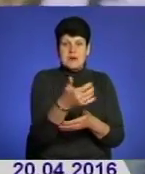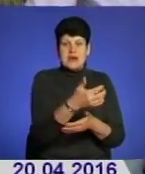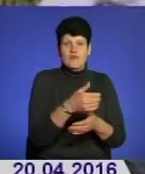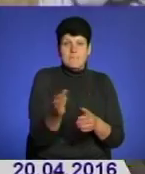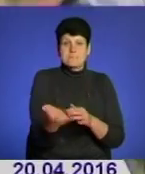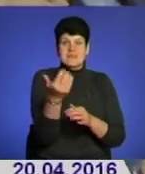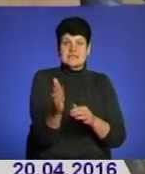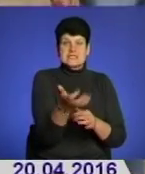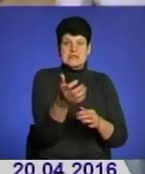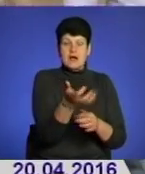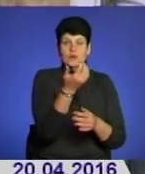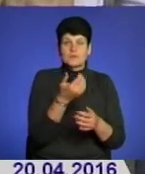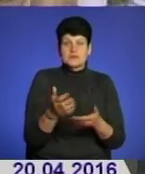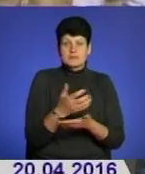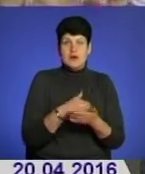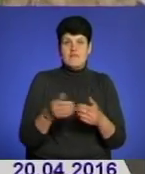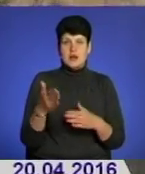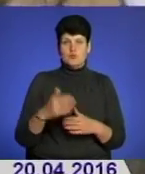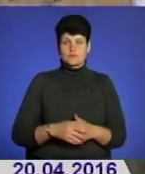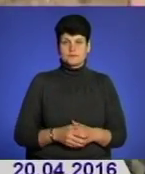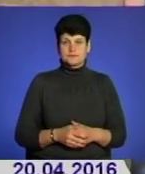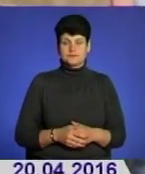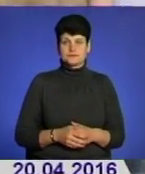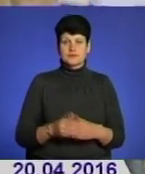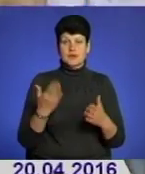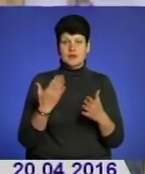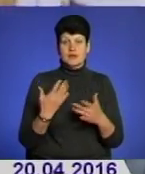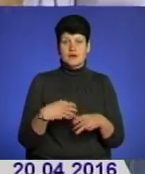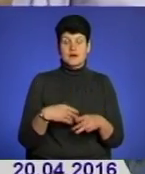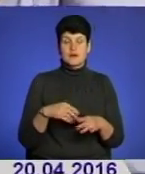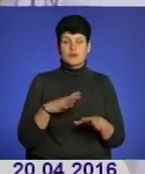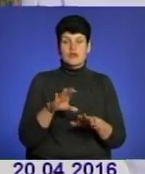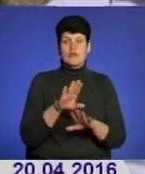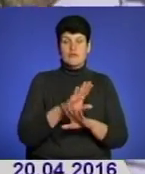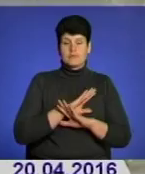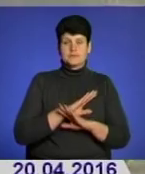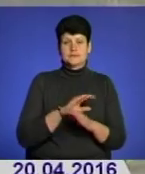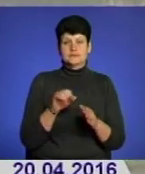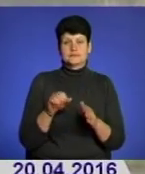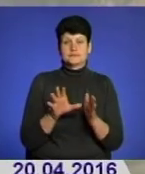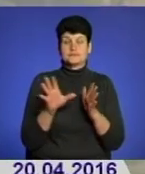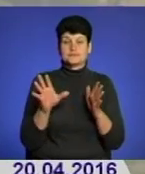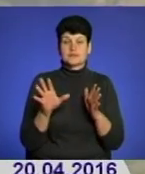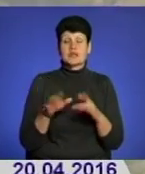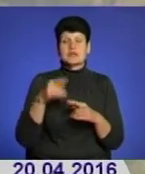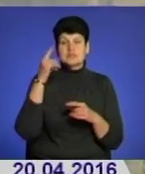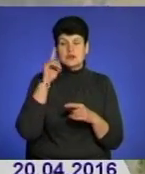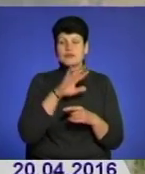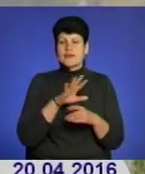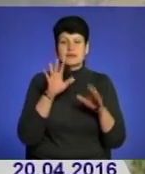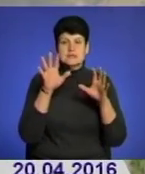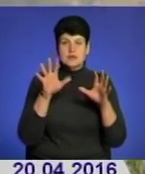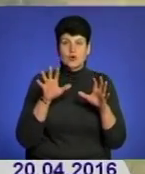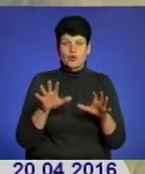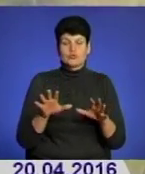підсаком збирав цю рибу, яка вбивалася струмом. Все. Відомо, що від такої незаконної